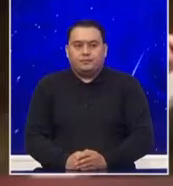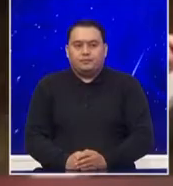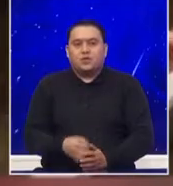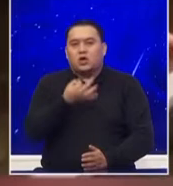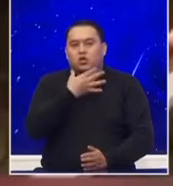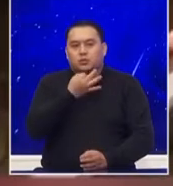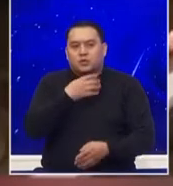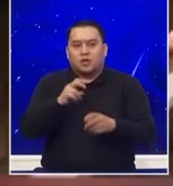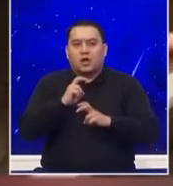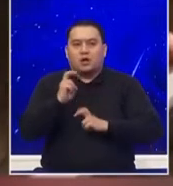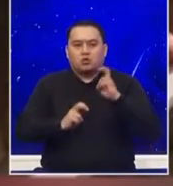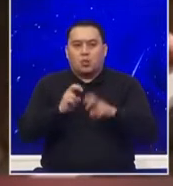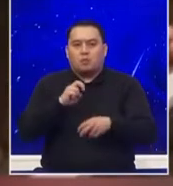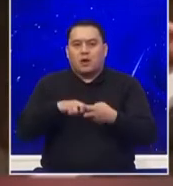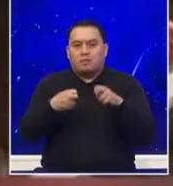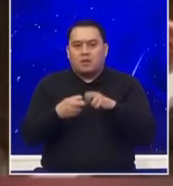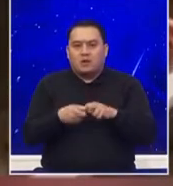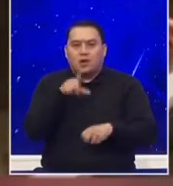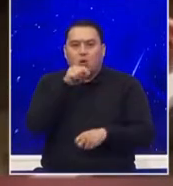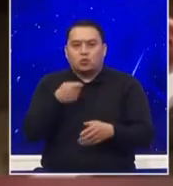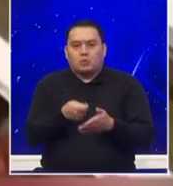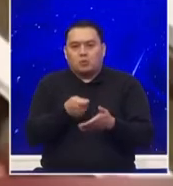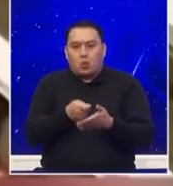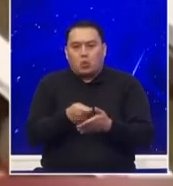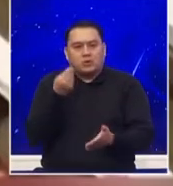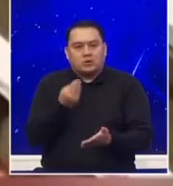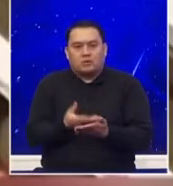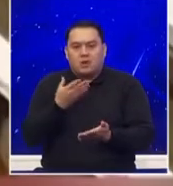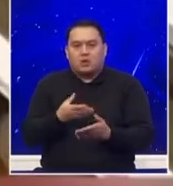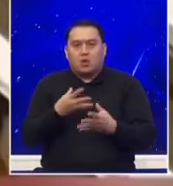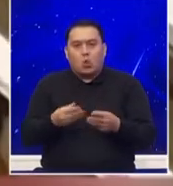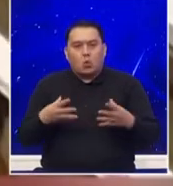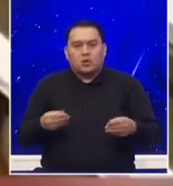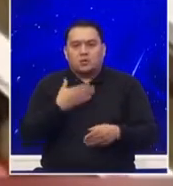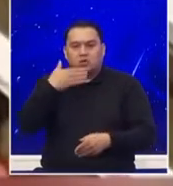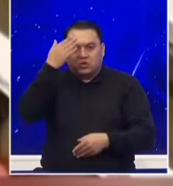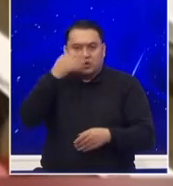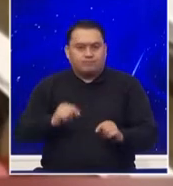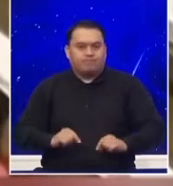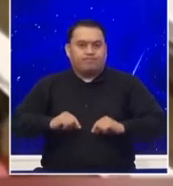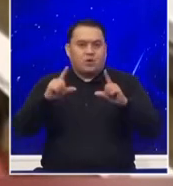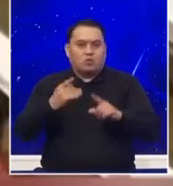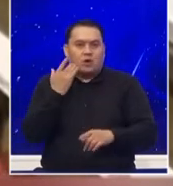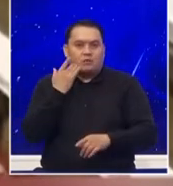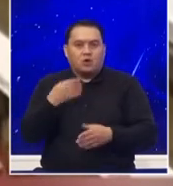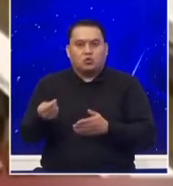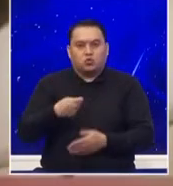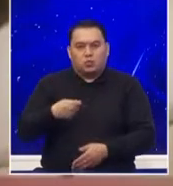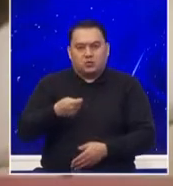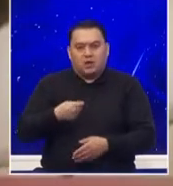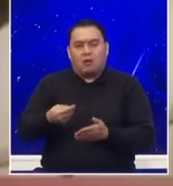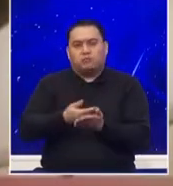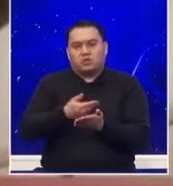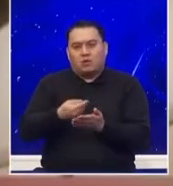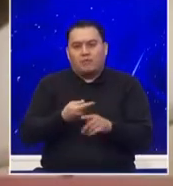Жұмыртқа өндірушілерге тән ортақ проблема құс азығы. Арзан емес, көктем жаз мезгілінде тіпті бағасы ұшып кетеді. Субсидия азайғалы